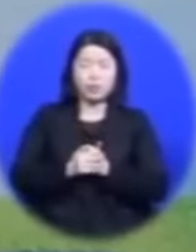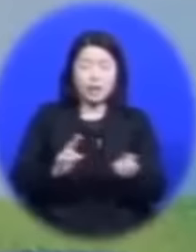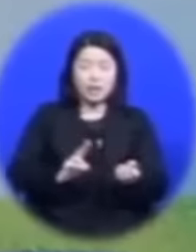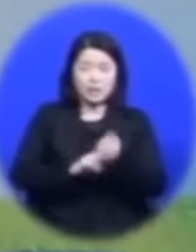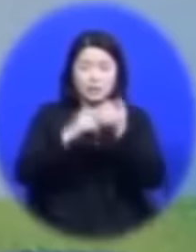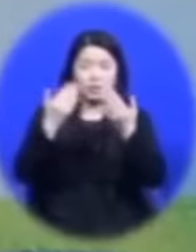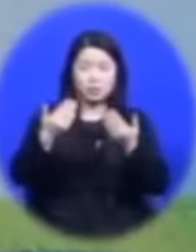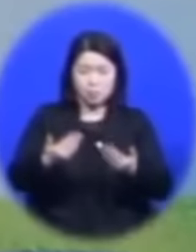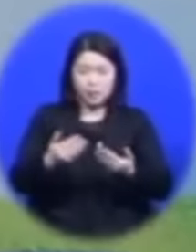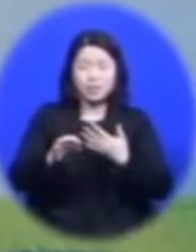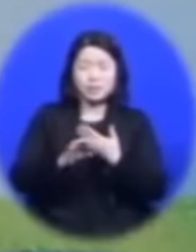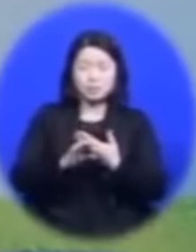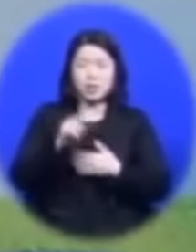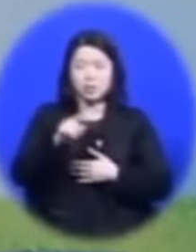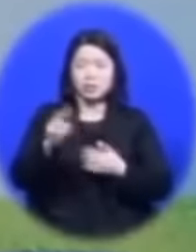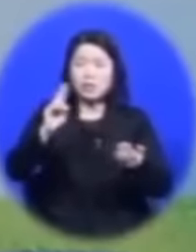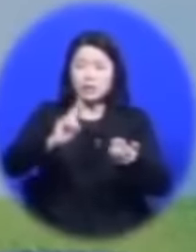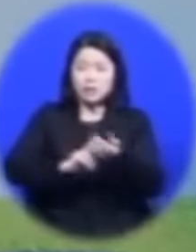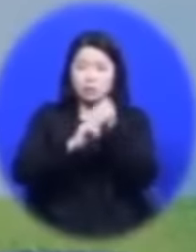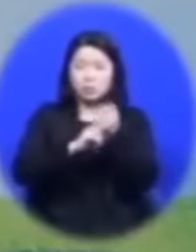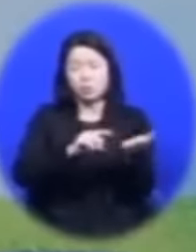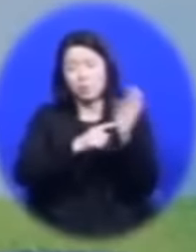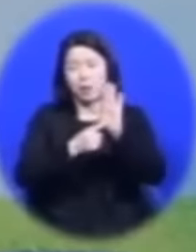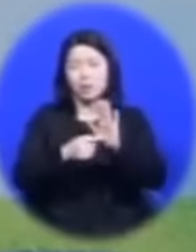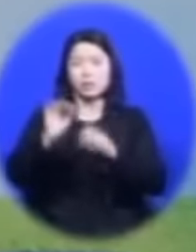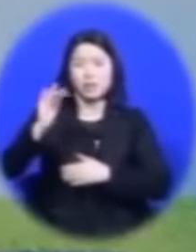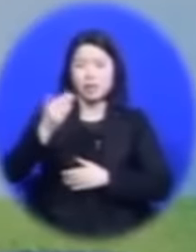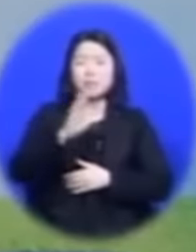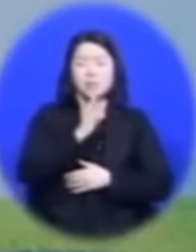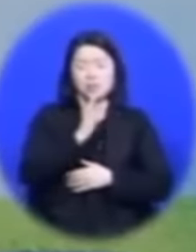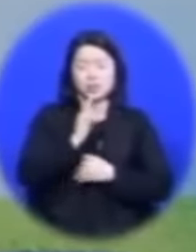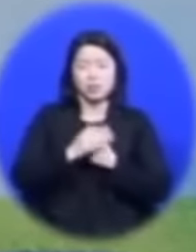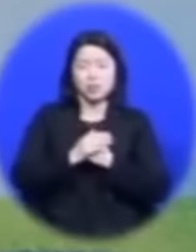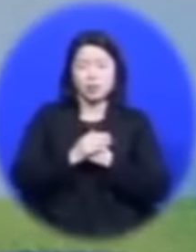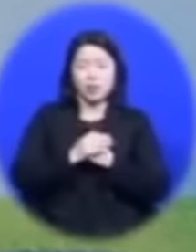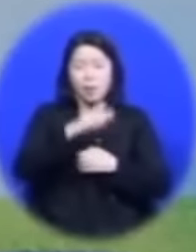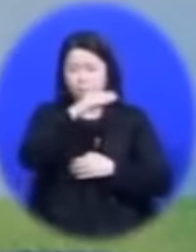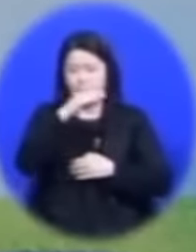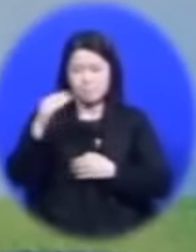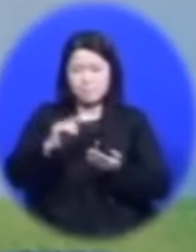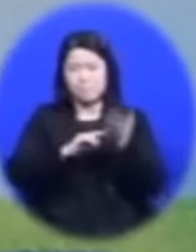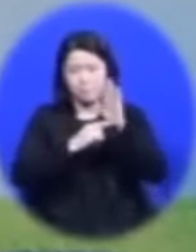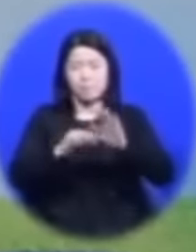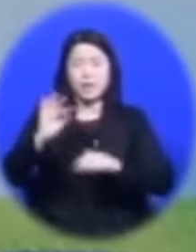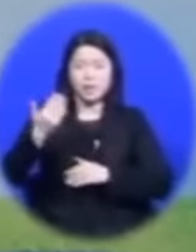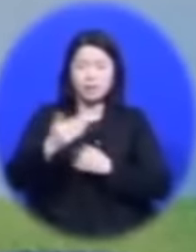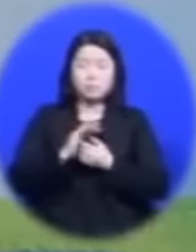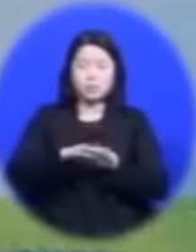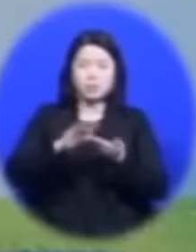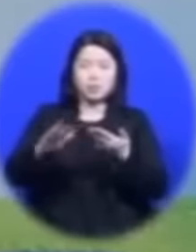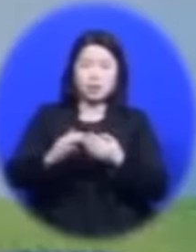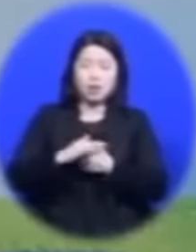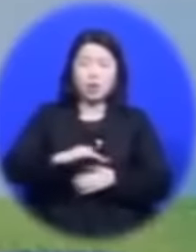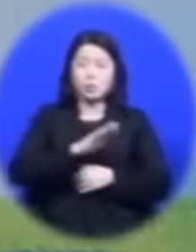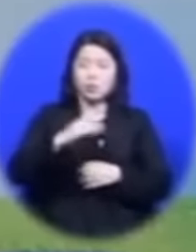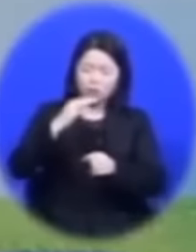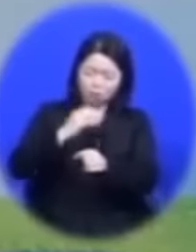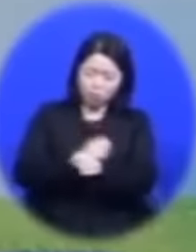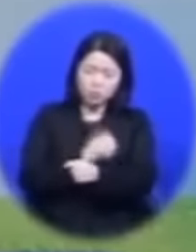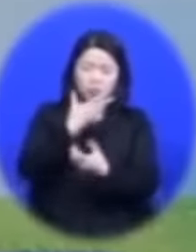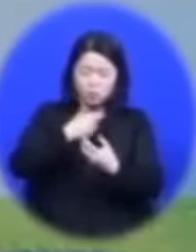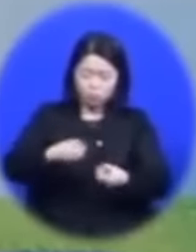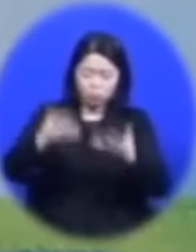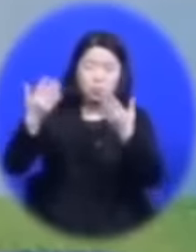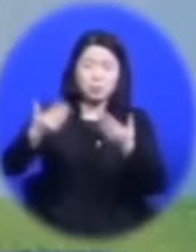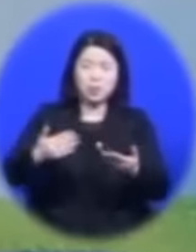기적을 받았으면 기적으로 반응해야 맞지요. 제대로 반응해야 됩니다. 우리가 지금 엄청난 축복을 받은